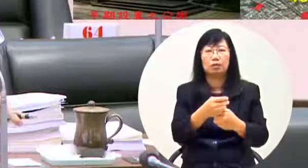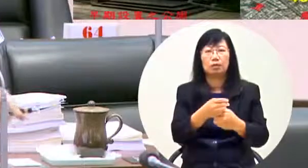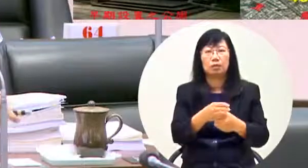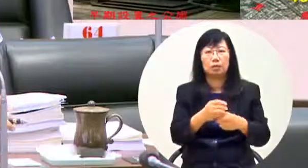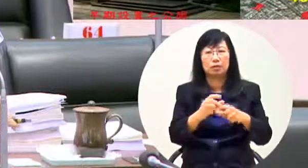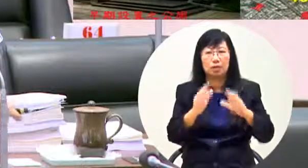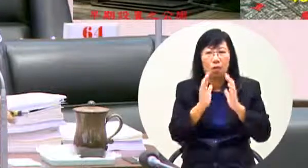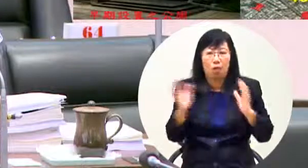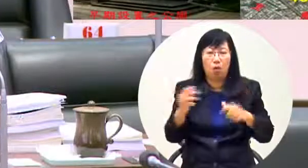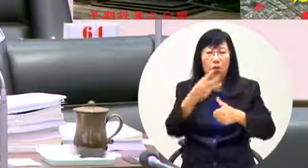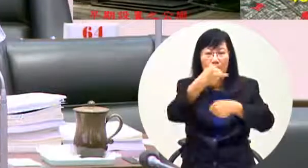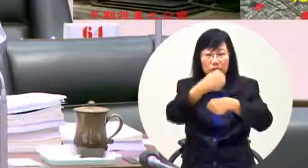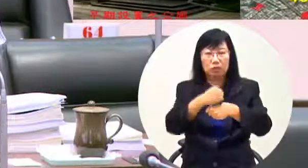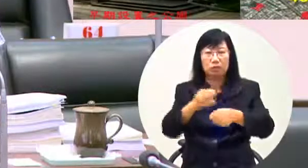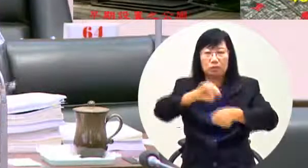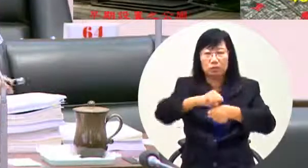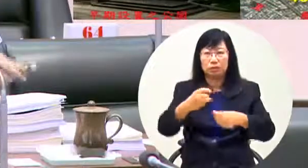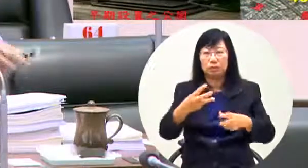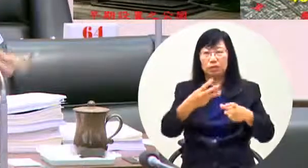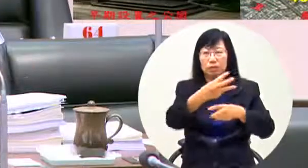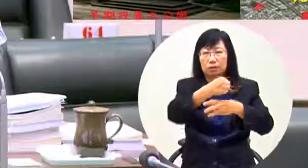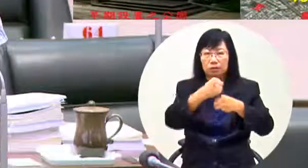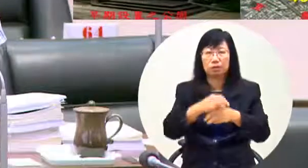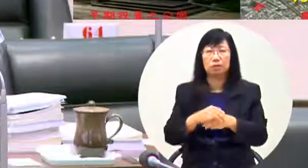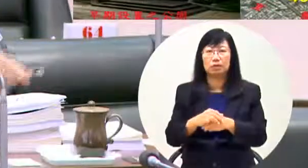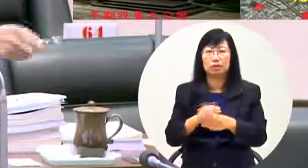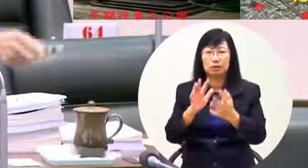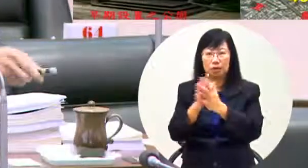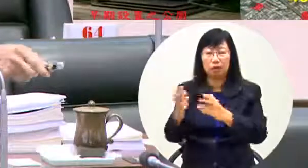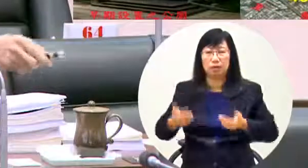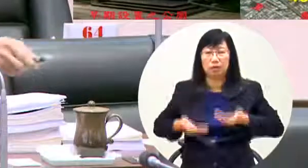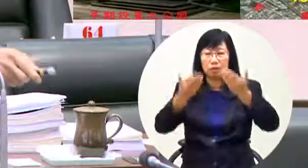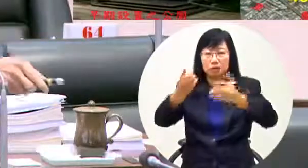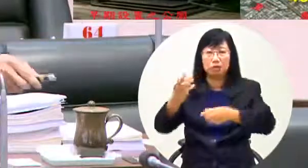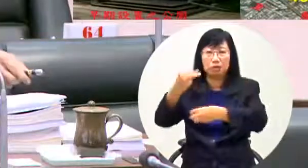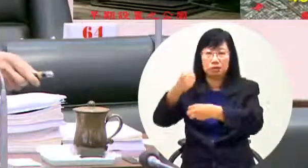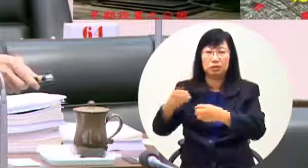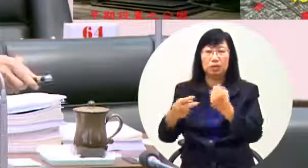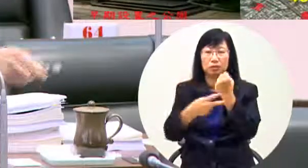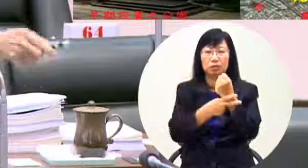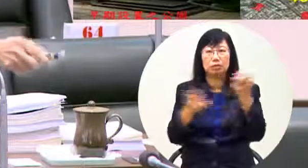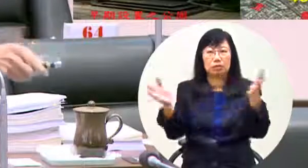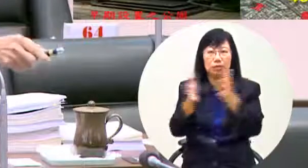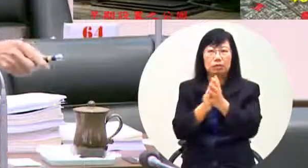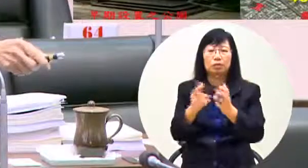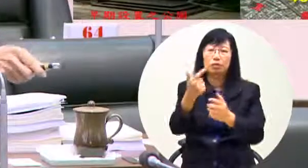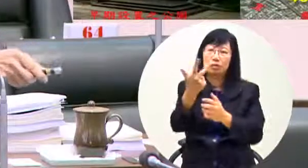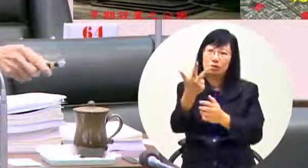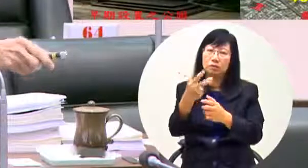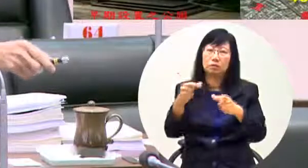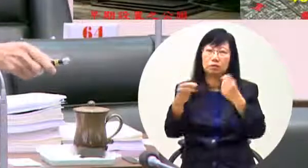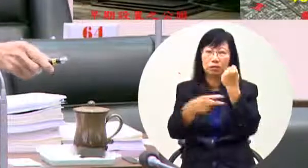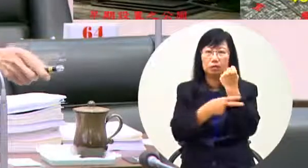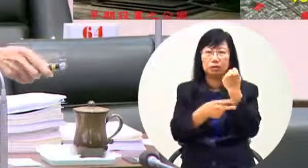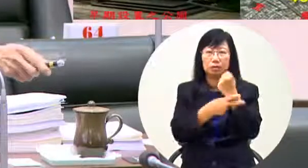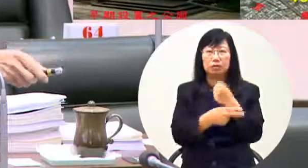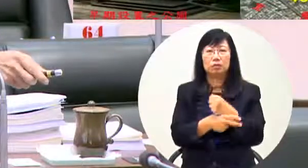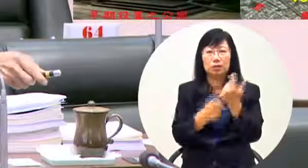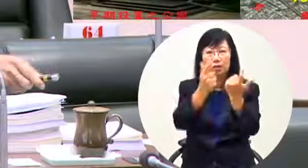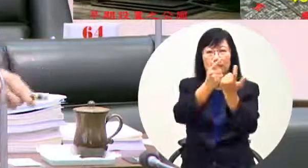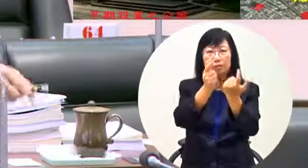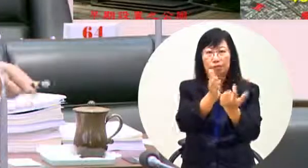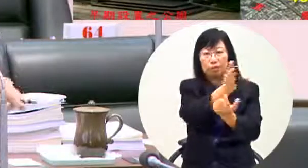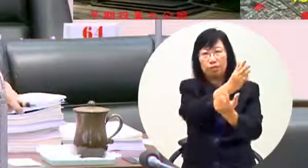宏荣里，还有一个庆昌里，拢总六七个里。在这北端哈，在嘉昌路以北的叫北侧，有两